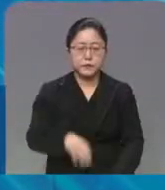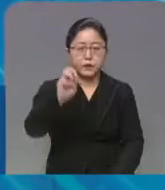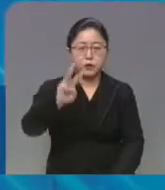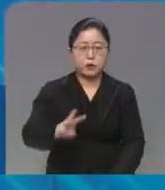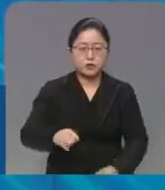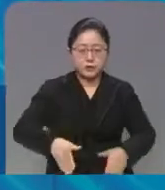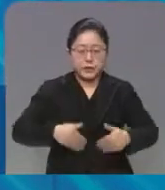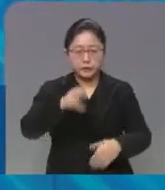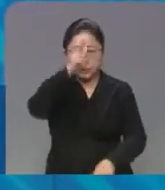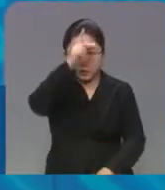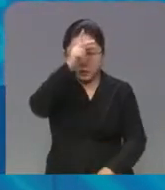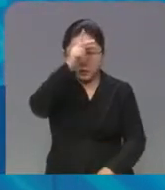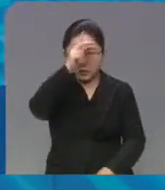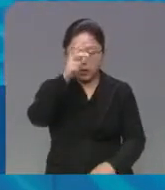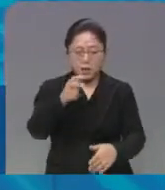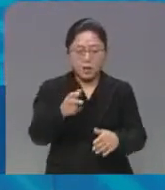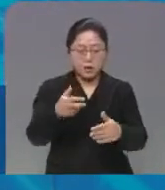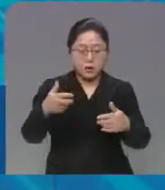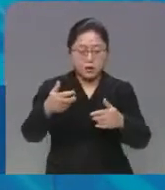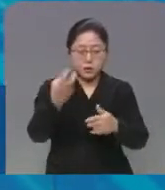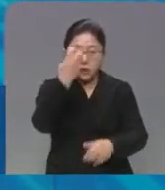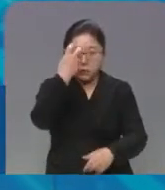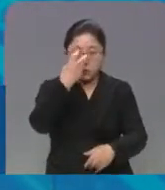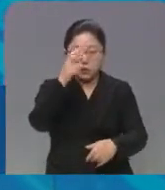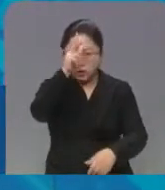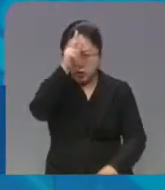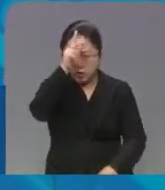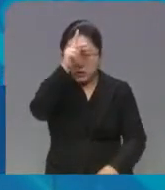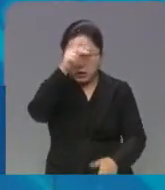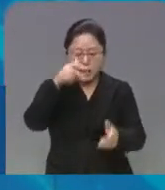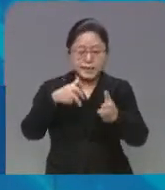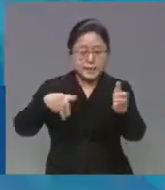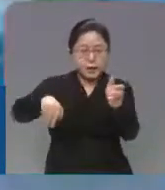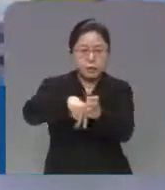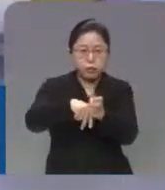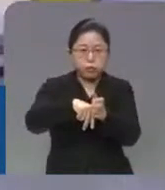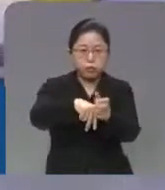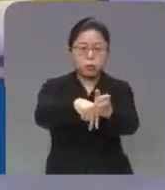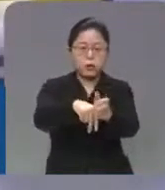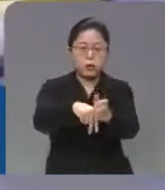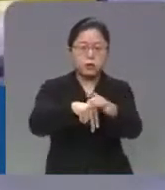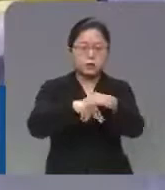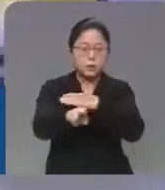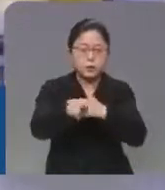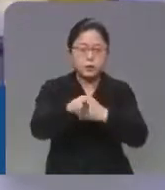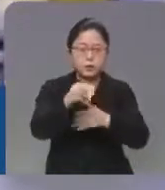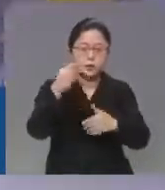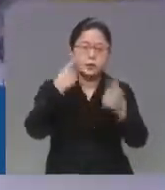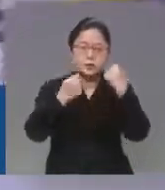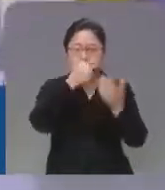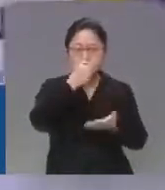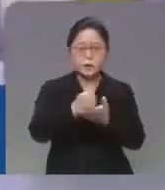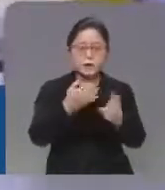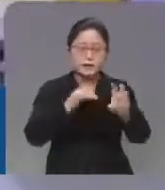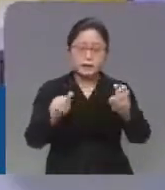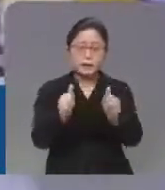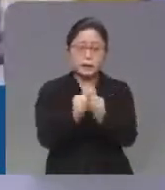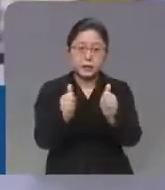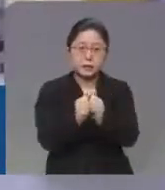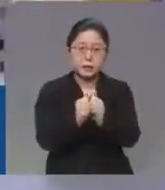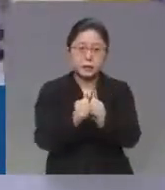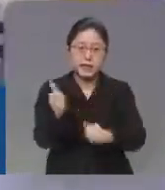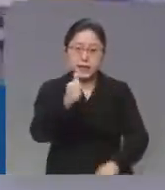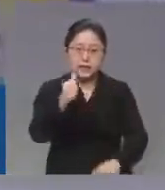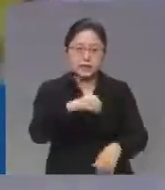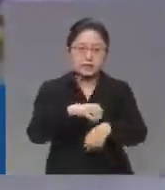광주 남부경찰서는 교통법규를 단속하던 경찰관을 차에 매단 채 달아나다 다치게 한 혐의로 30대 남성 운전자